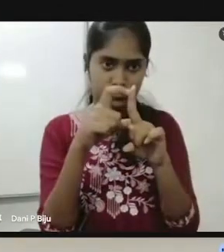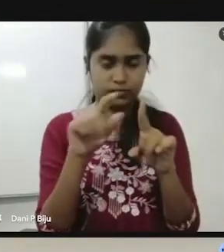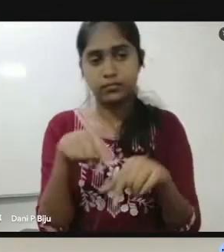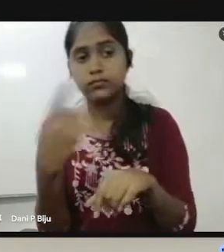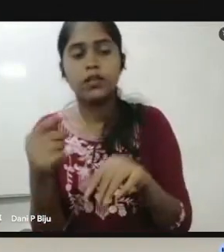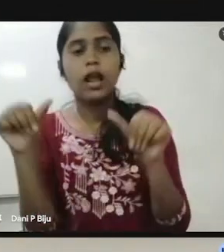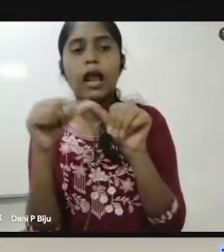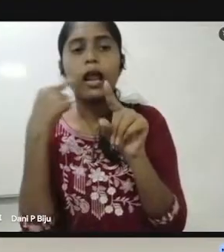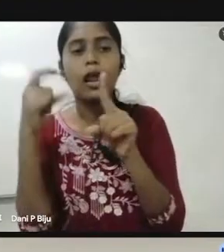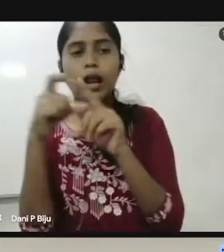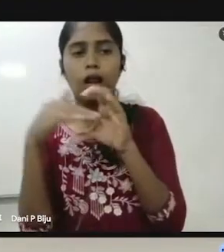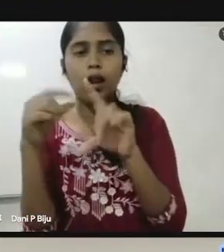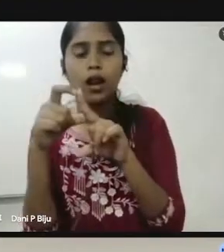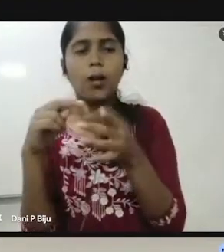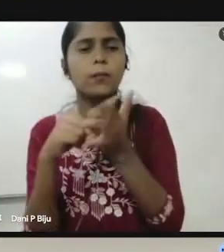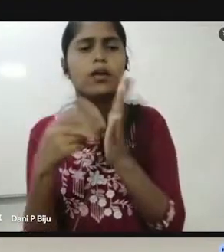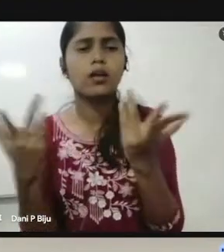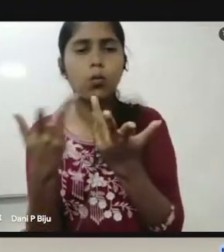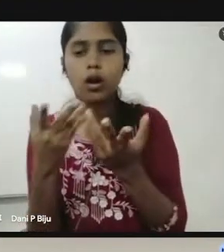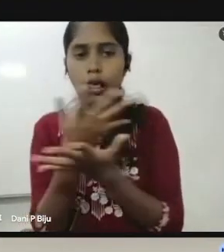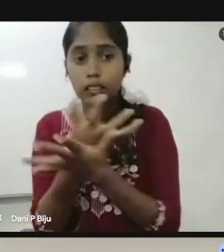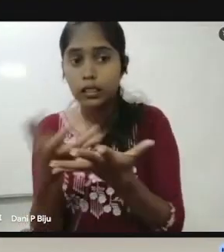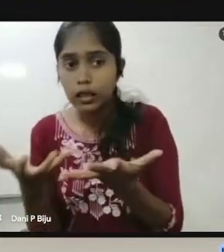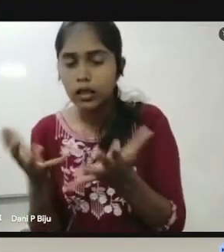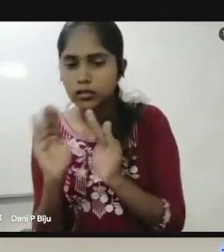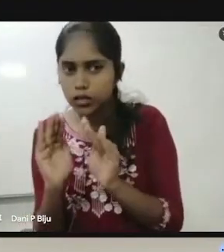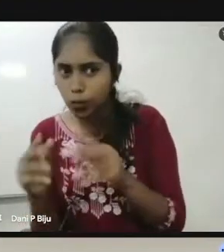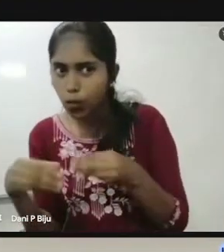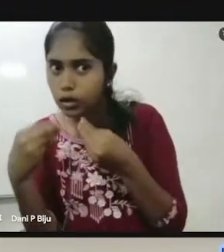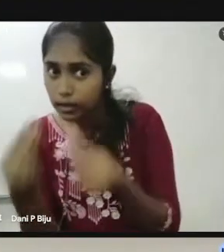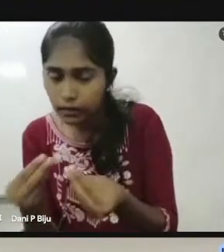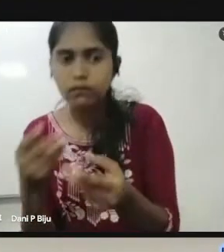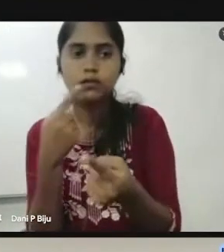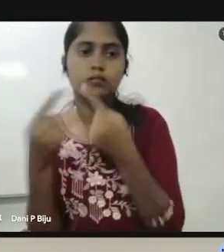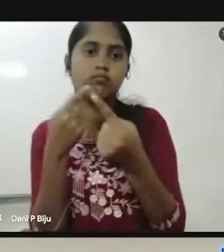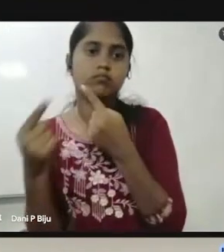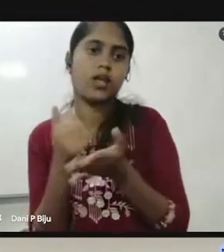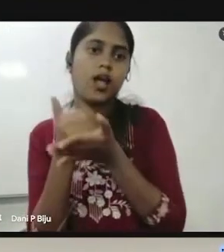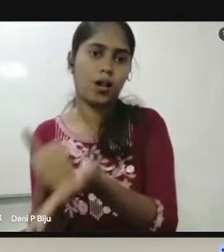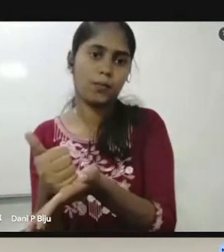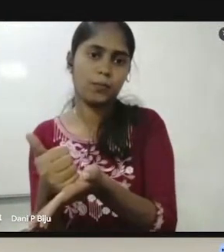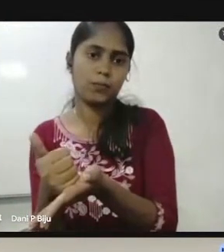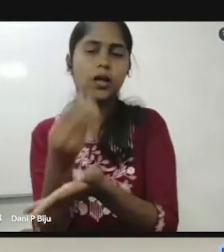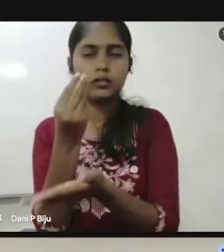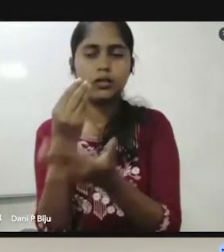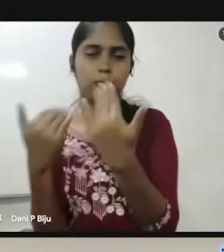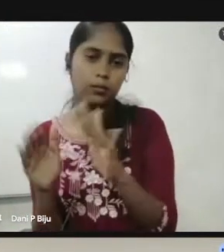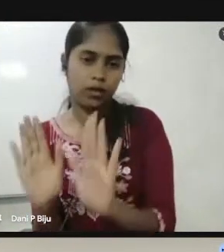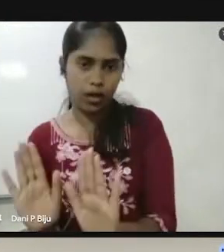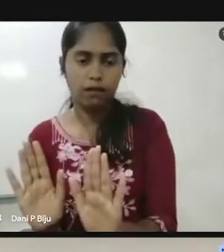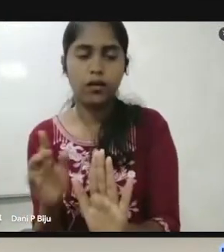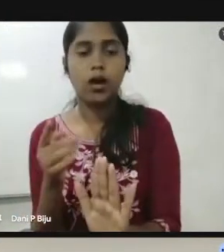നമ്മൾ ആശയവിനിമയം നടത്തുന്നുണ്ടെങ്കിൽ അതിനെ എയ്ഡഡ് AAC എന്ന് പറയുന്നു. അതിനെ പരിമിതമായ സാങ്കേതിക ഉപകരണങ്ങൾ ഉപയോഗിച്ചാണ്